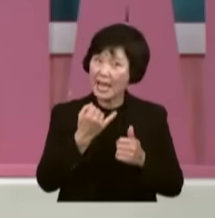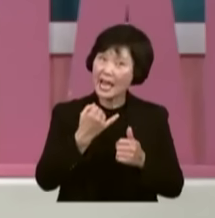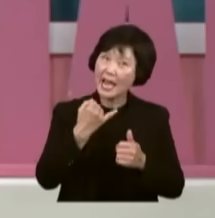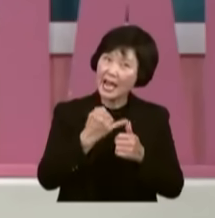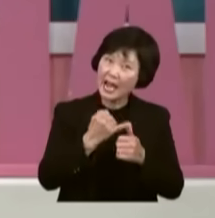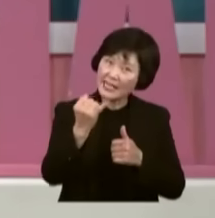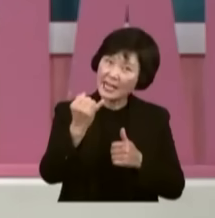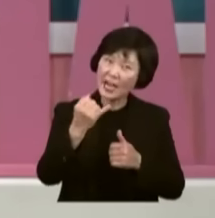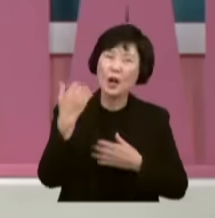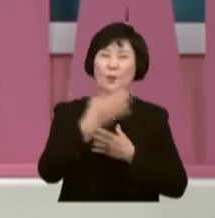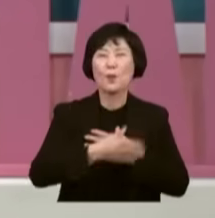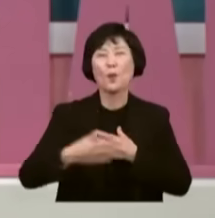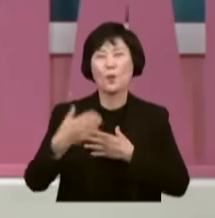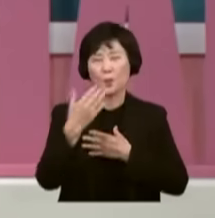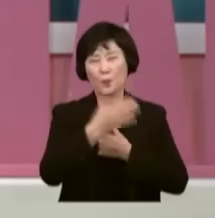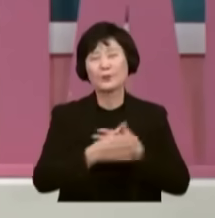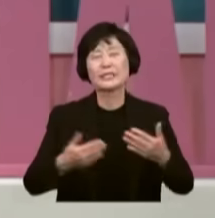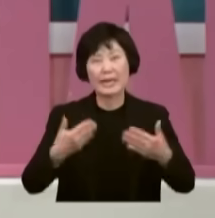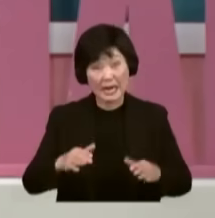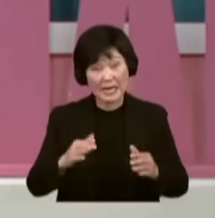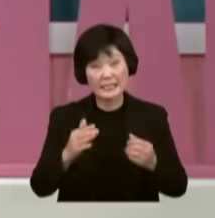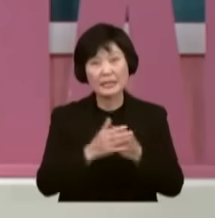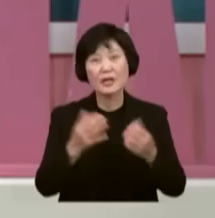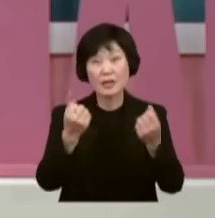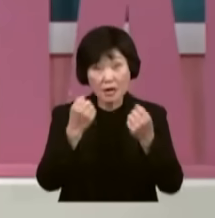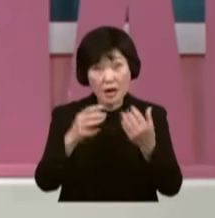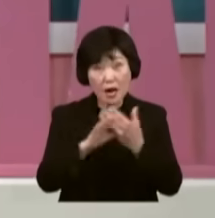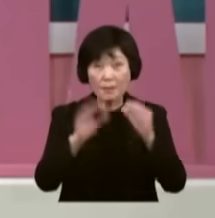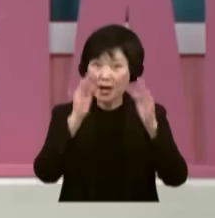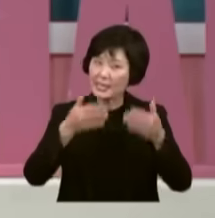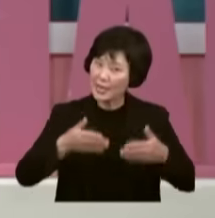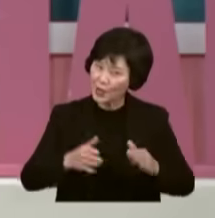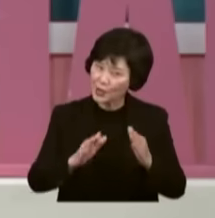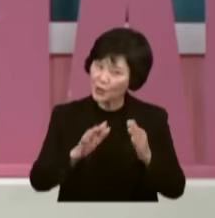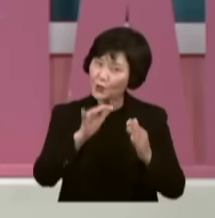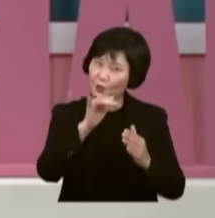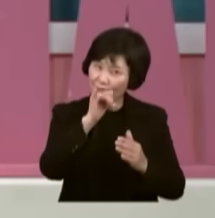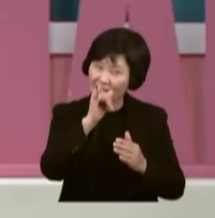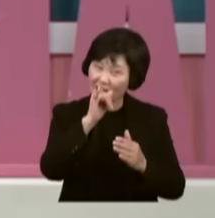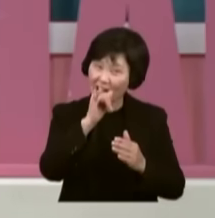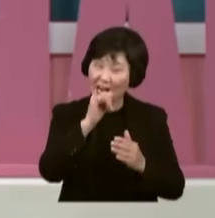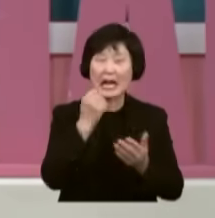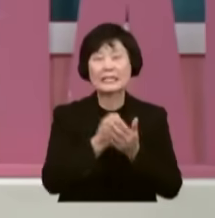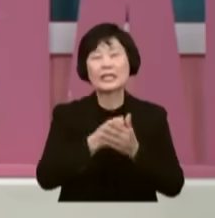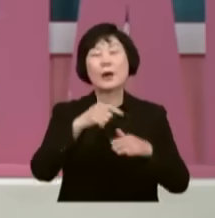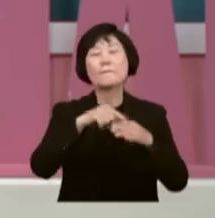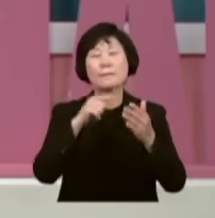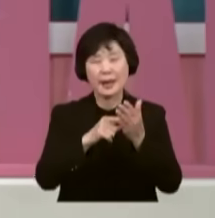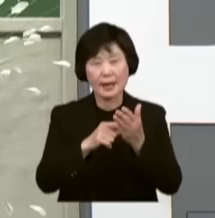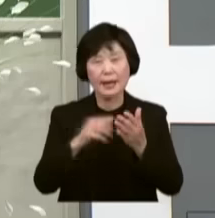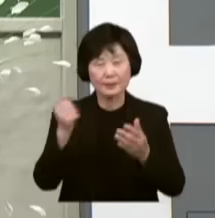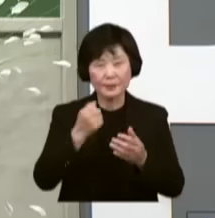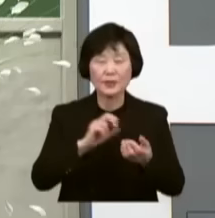좀 건강하면은 애를 가질 수 있겠구나. 그럴 수도 있죠. 응. 그래서 그 안타까운 마음에 한약을